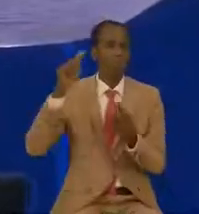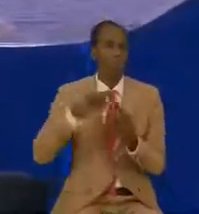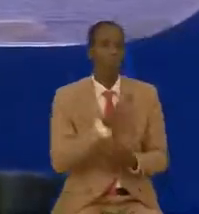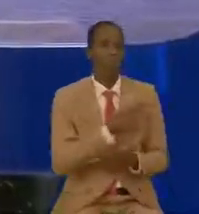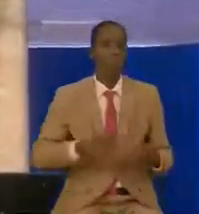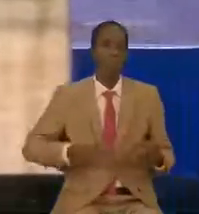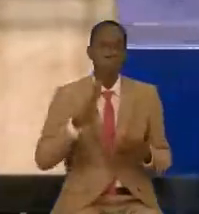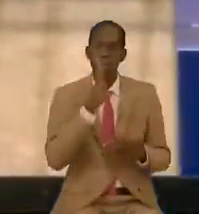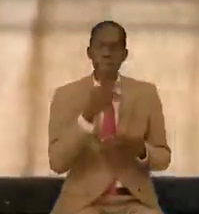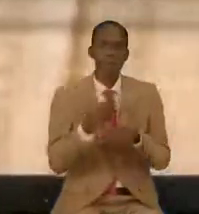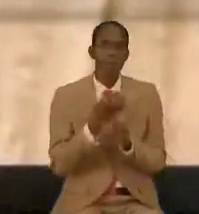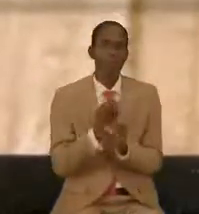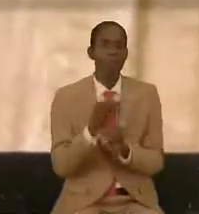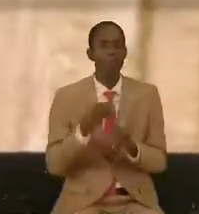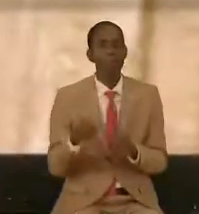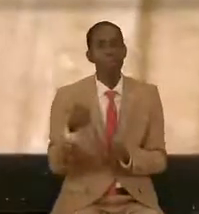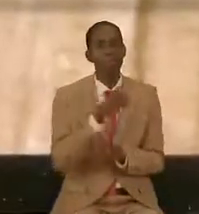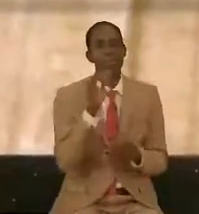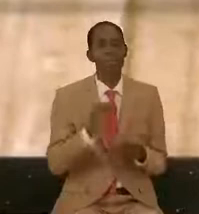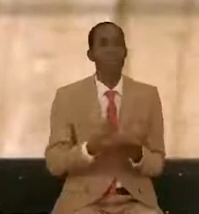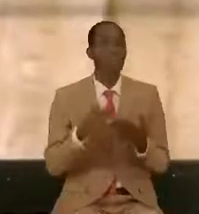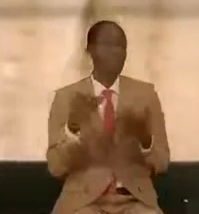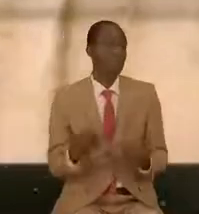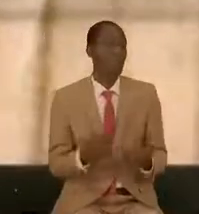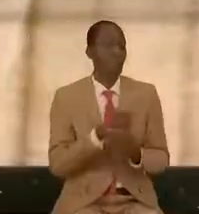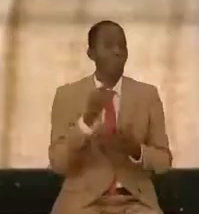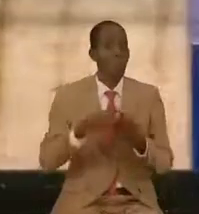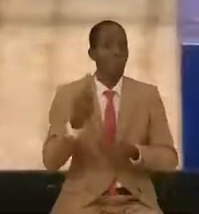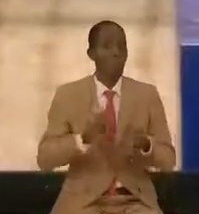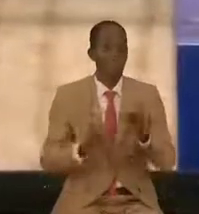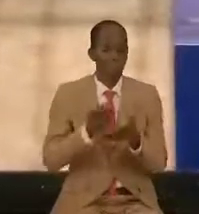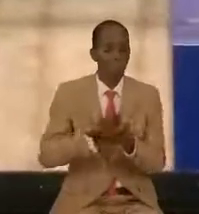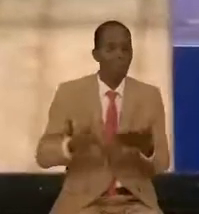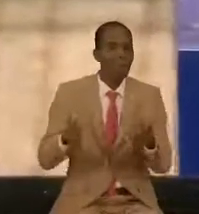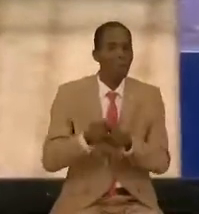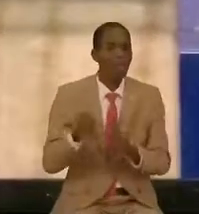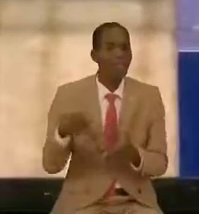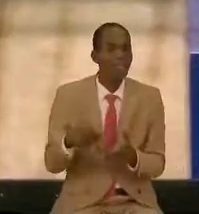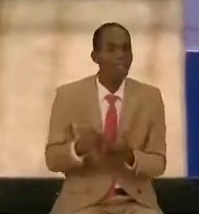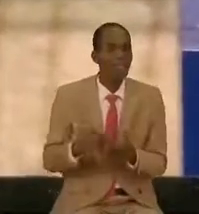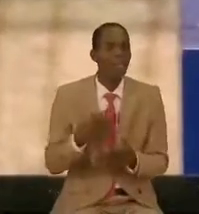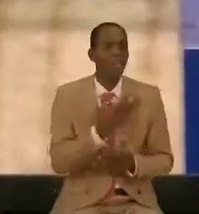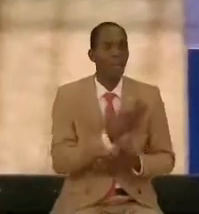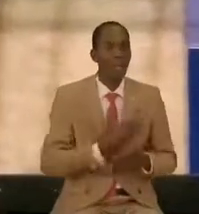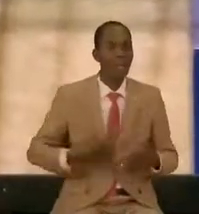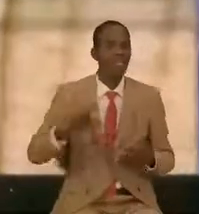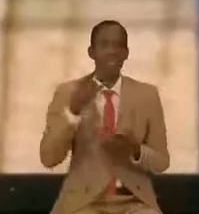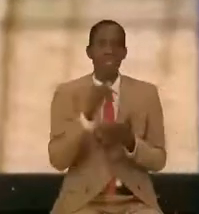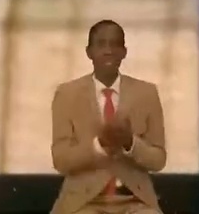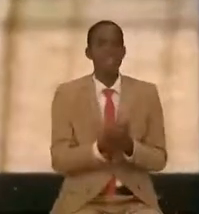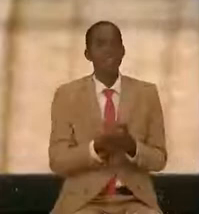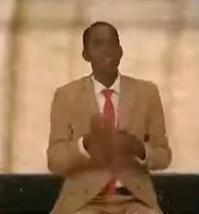soit formé en vous. Lorsque les gens écrivent de cette manière et se donnent totalement à